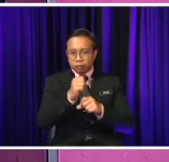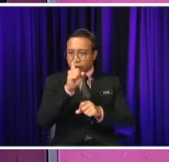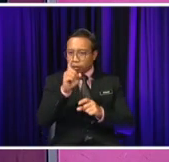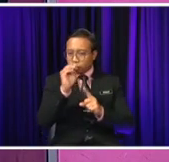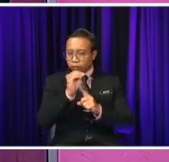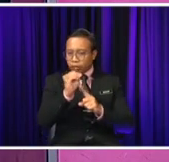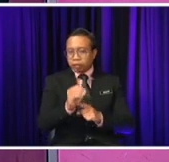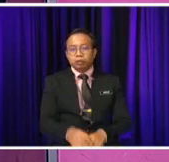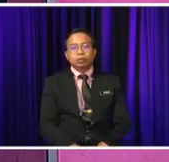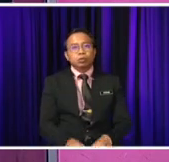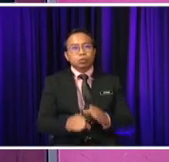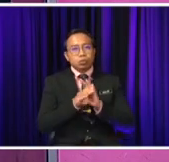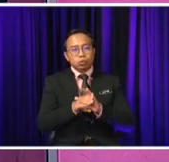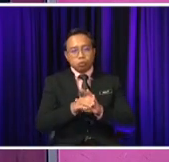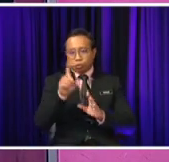Alhamdulillah